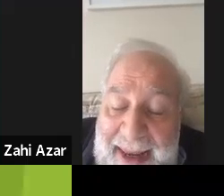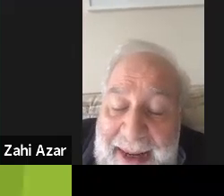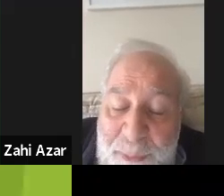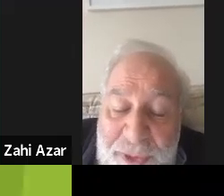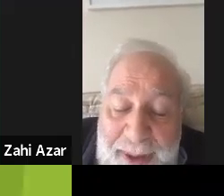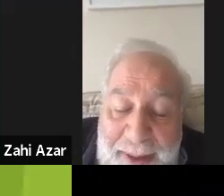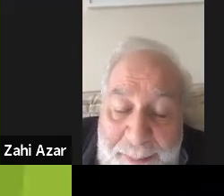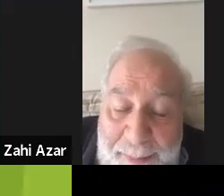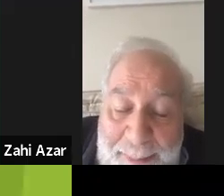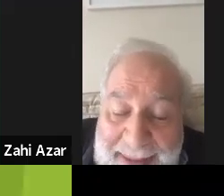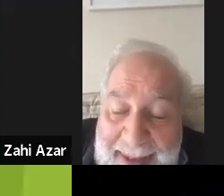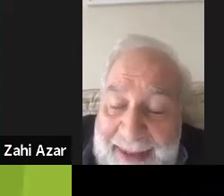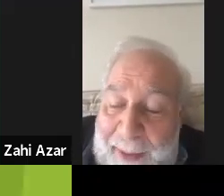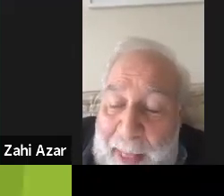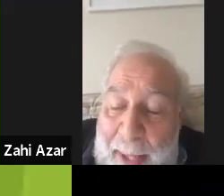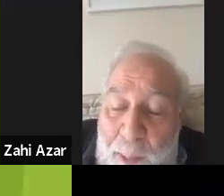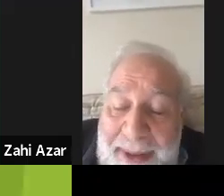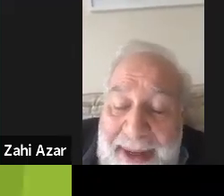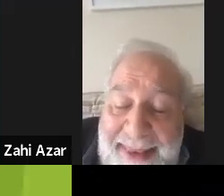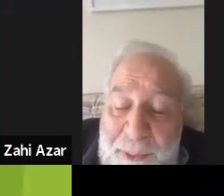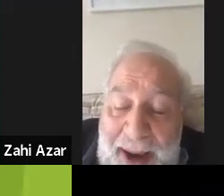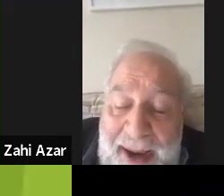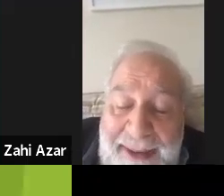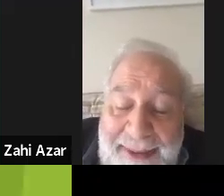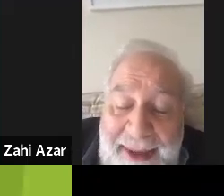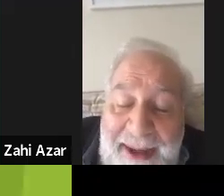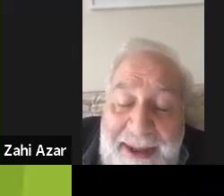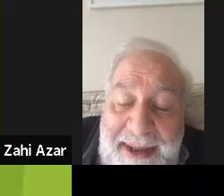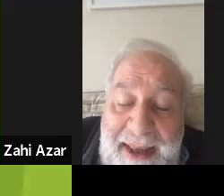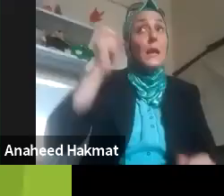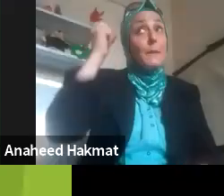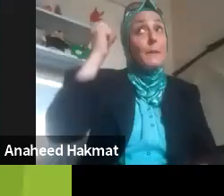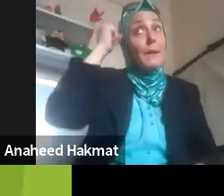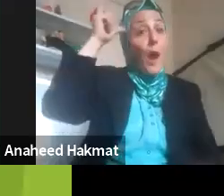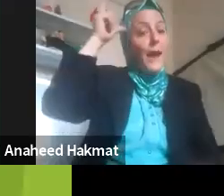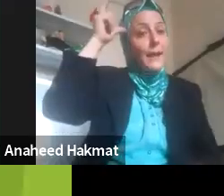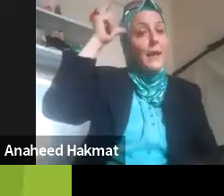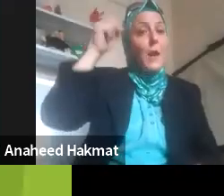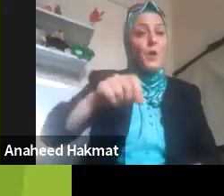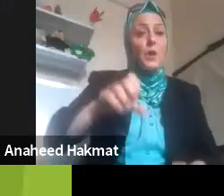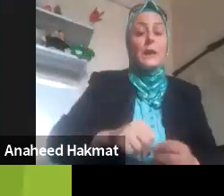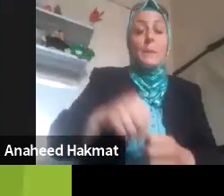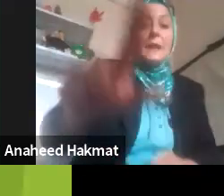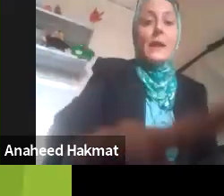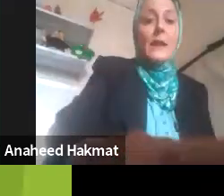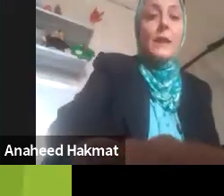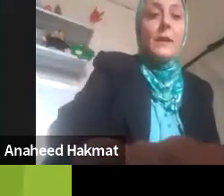وداخل المجتمع المدني، ومن التوعي ننطلق إلى بناء مقاربة